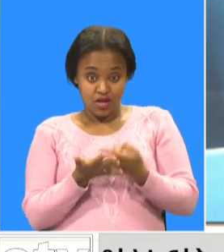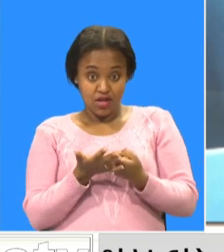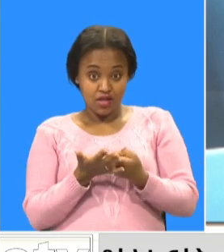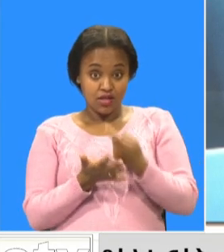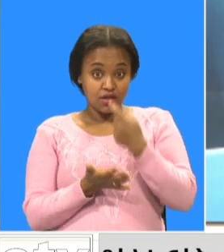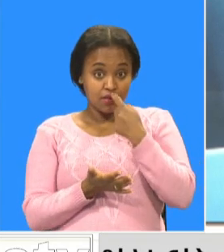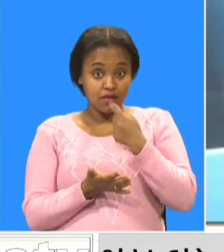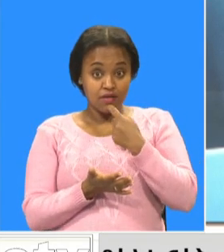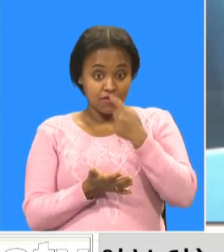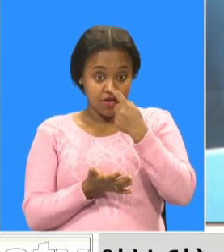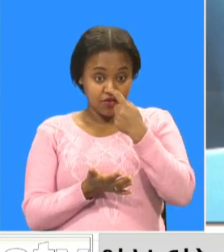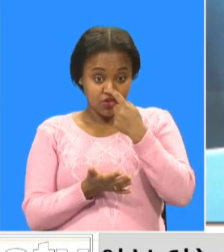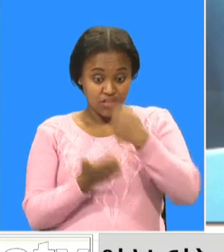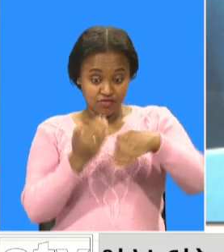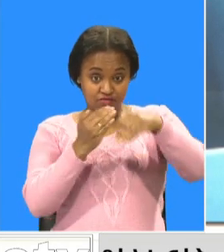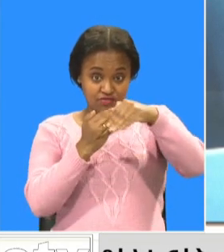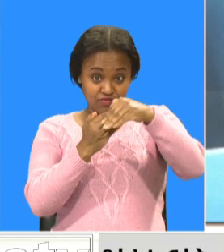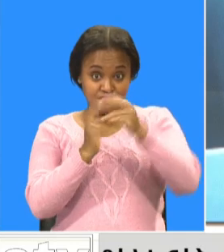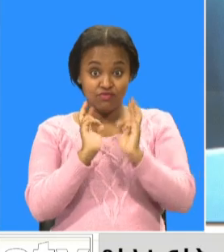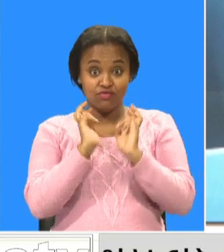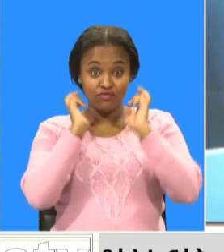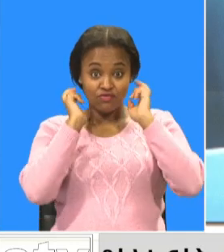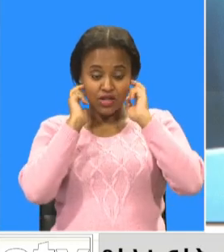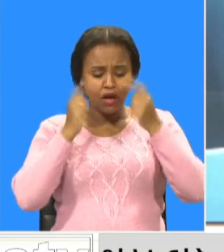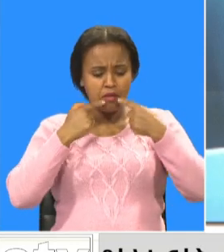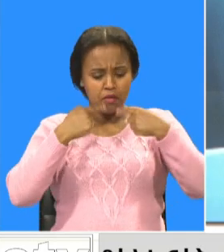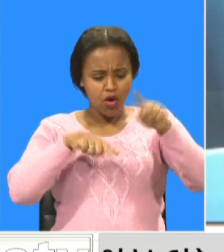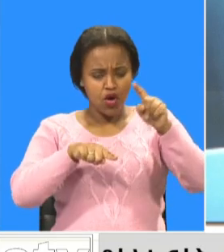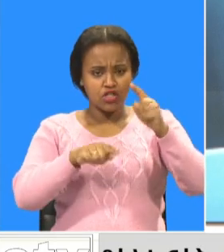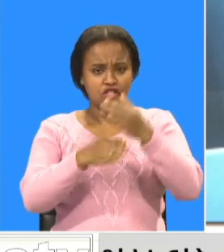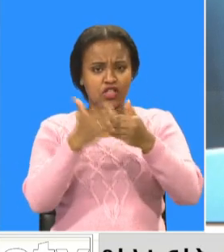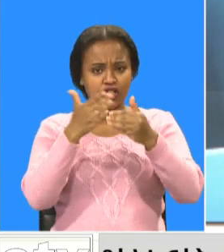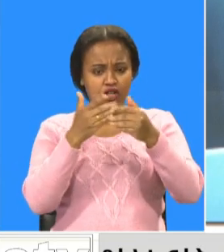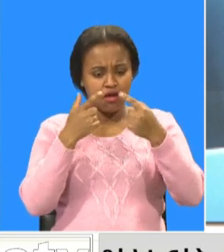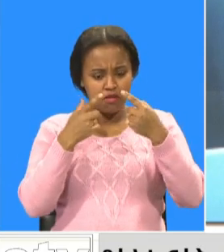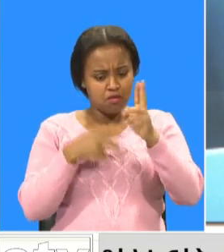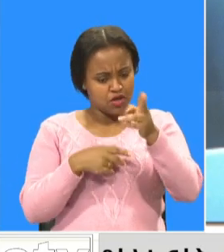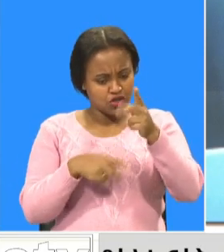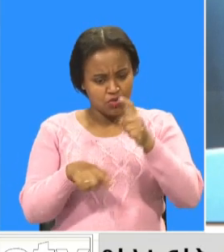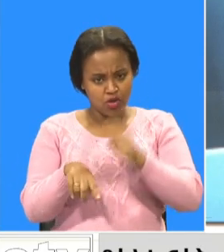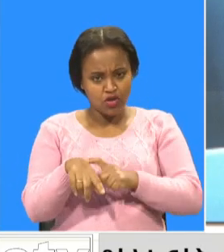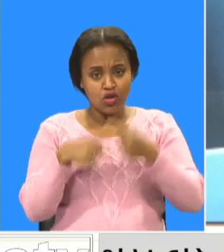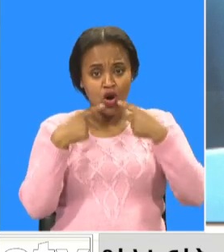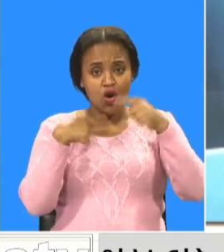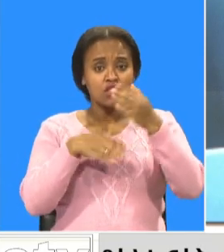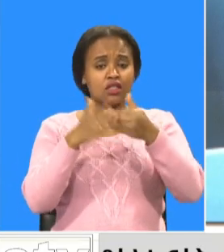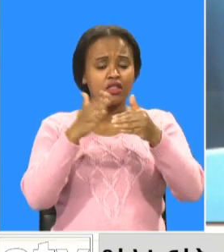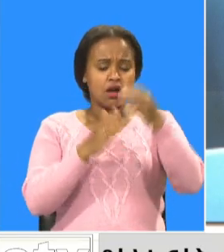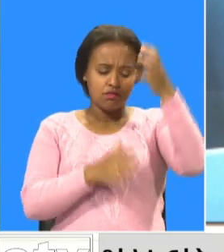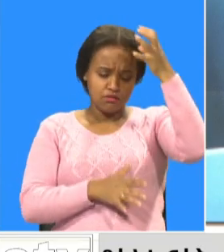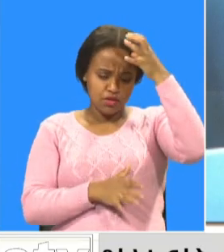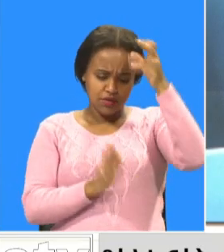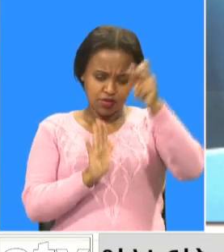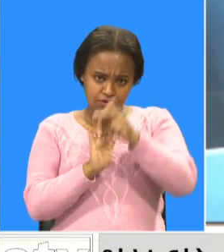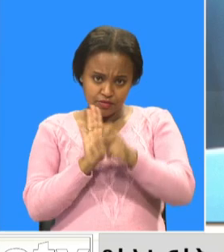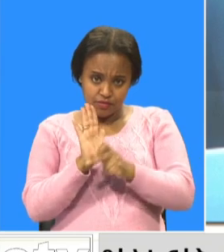የአፍና አፍንጫ መሸፈኛ ጭንብል በአዋጅ ደረጃም በአስቸኳይ አዋጅ ደረጃም በመንግስትም ተደንግጎ ማንኛውም